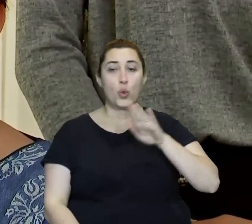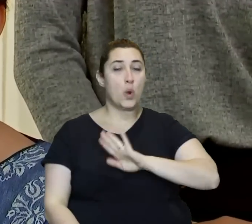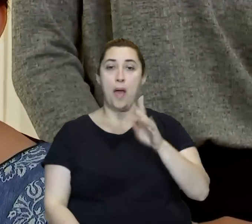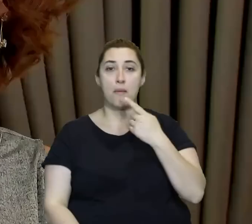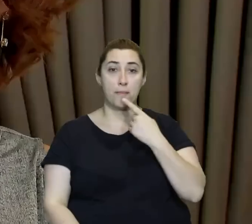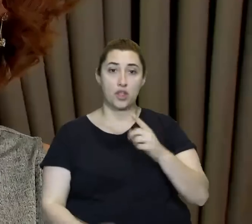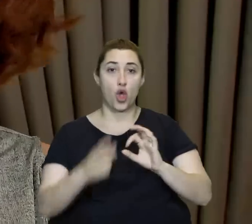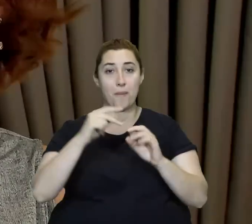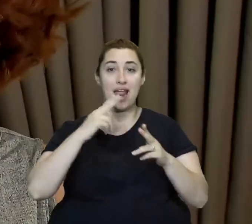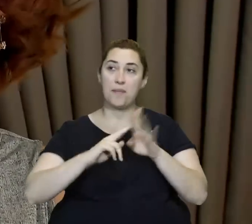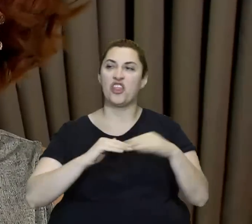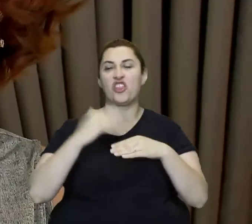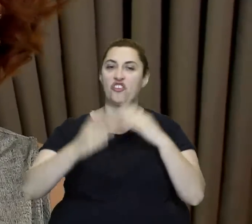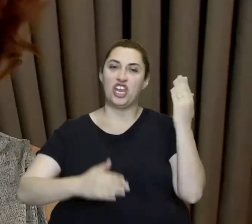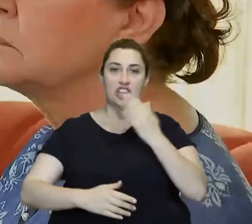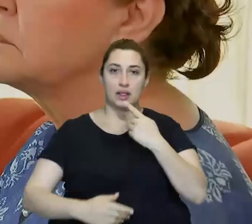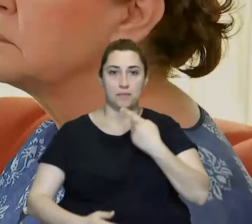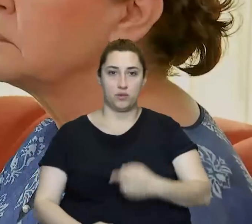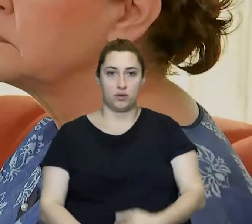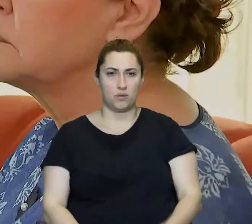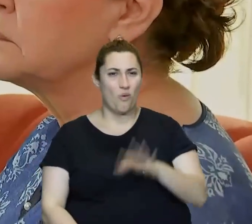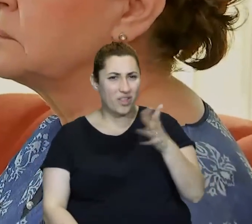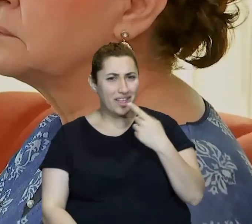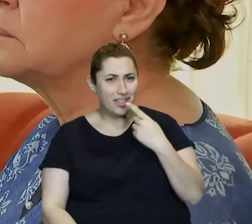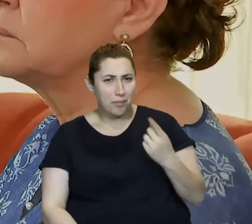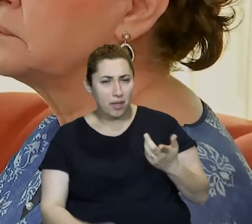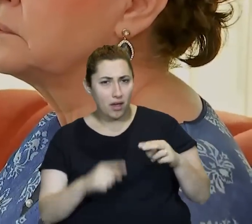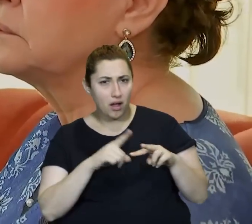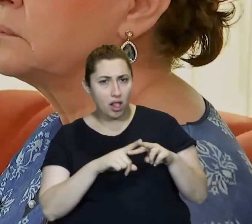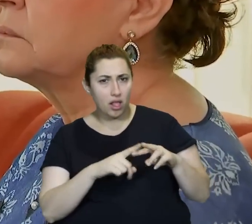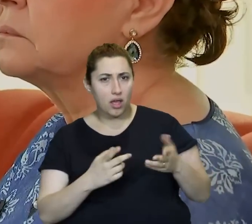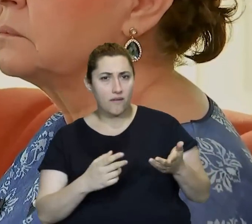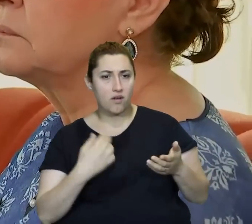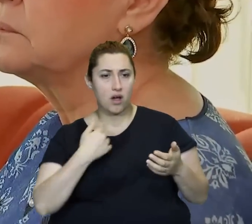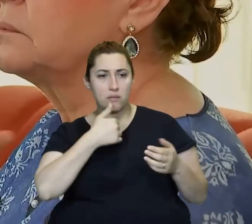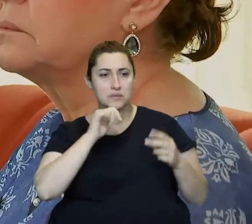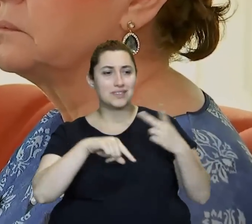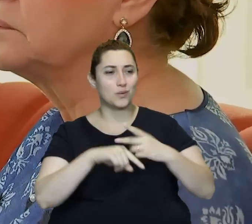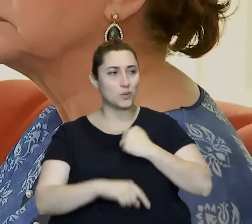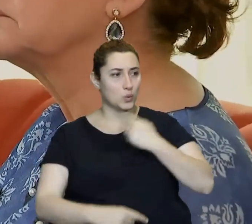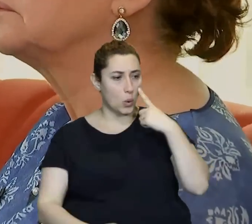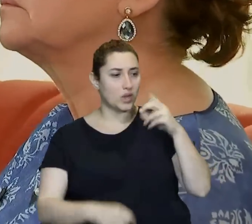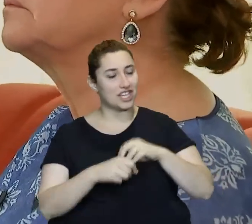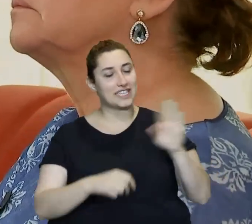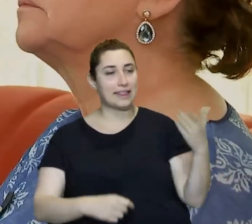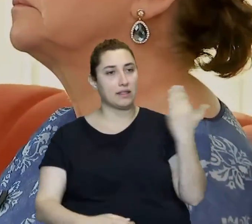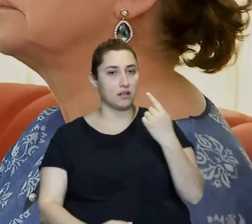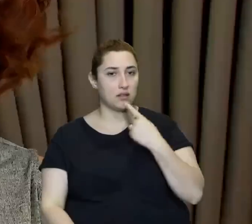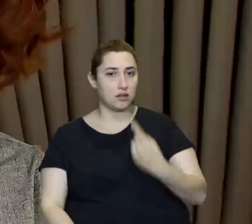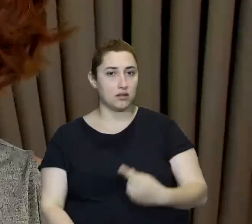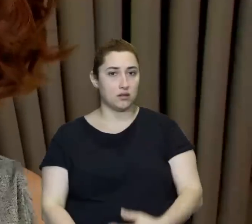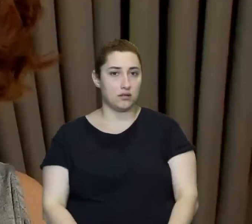dedi. Ömer de hemen dışarı çıkardı. O ne demek Alev? Ya abim Zehra üzgün gördüğü için çıkarmak